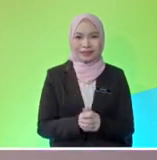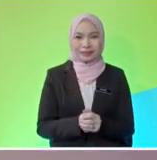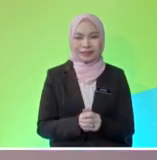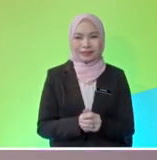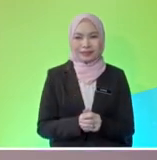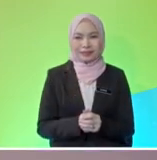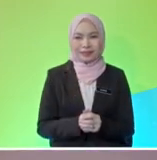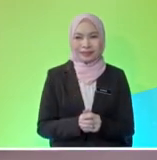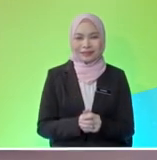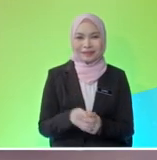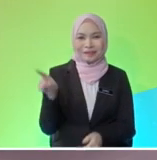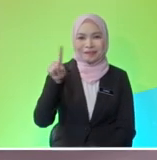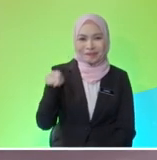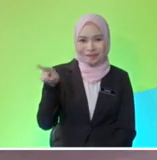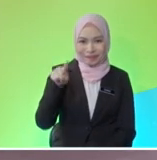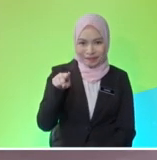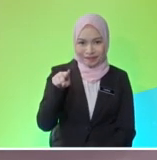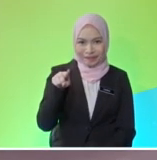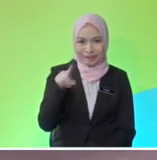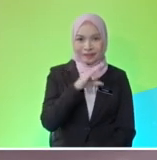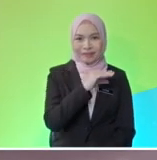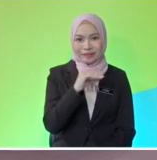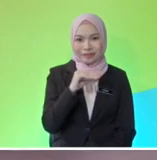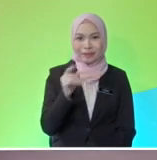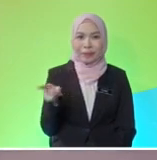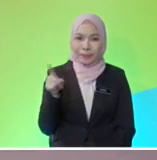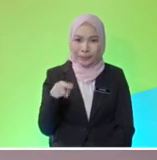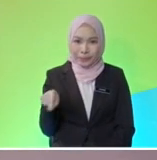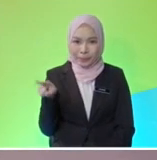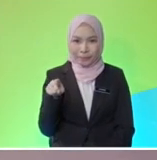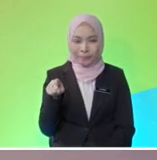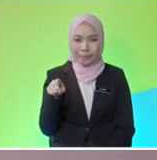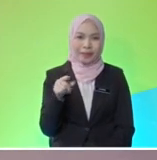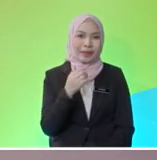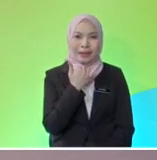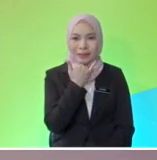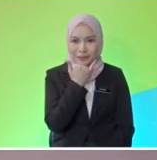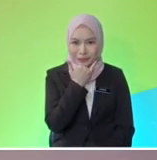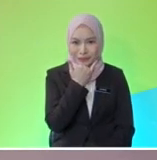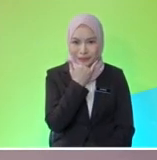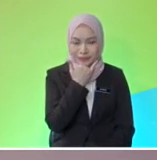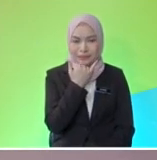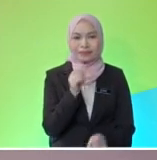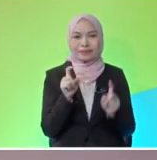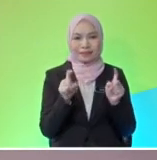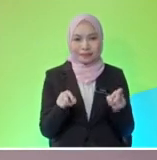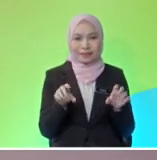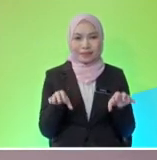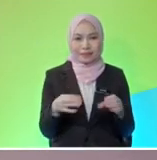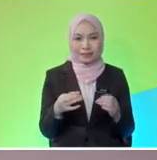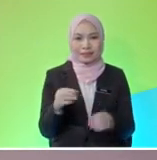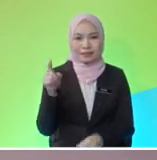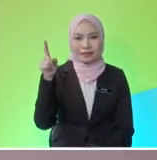bulat besar. Salah. Tak mau. Dia tak mau bulat kecil, bulat besar. Tak nak. Okey, kita perlu buat dia mula-mula